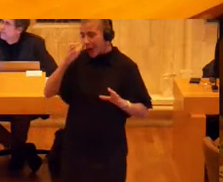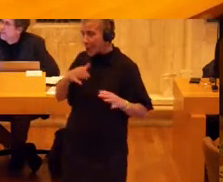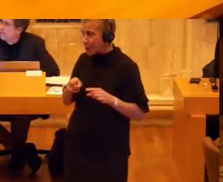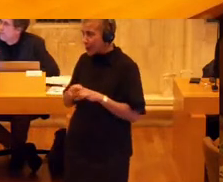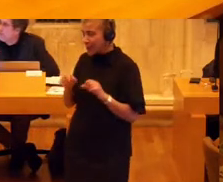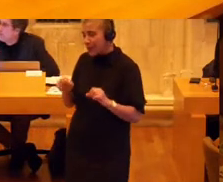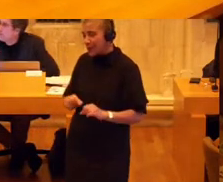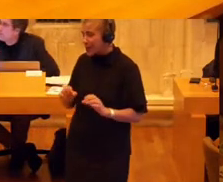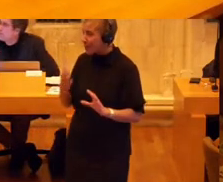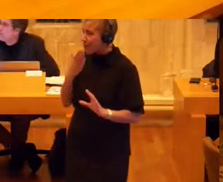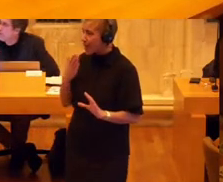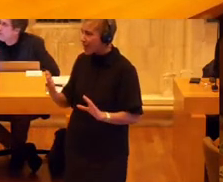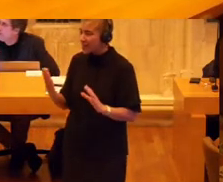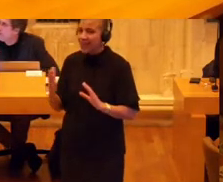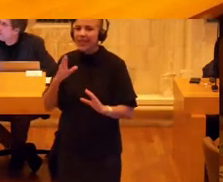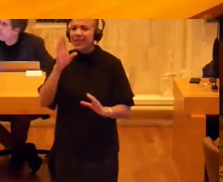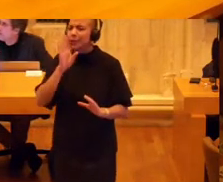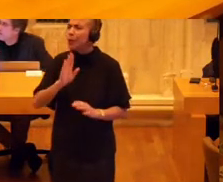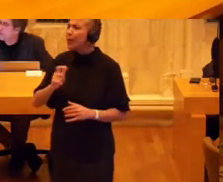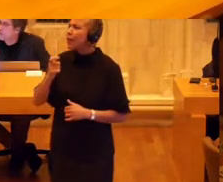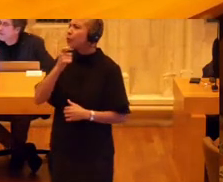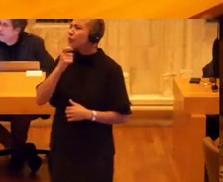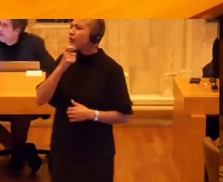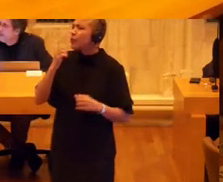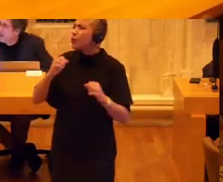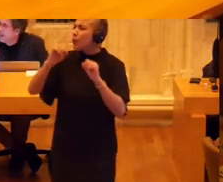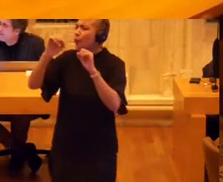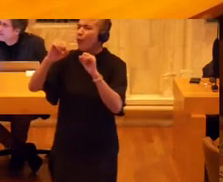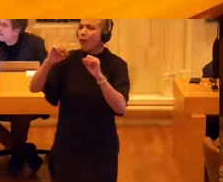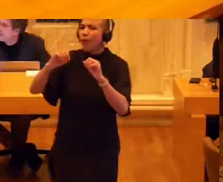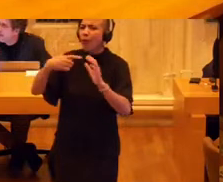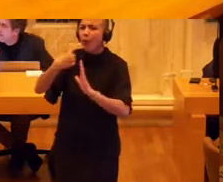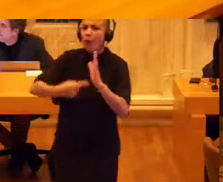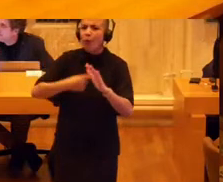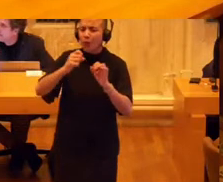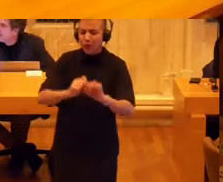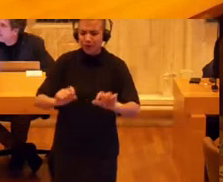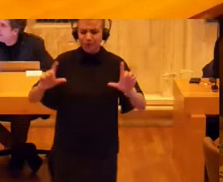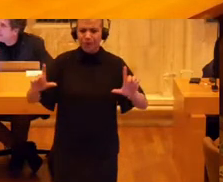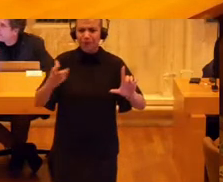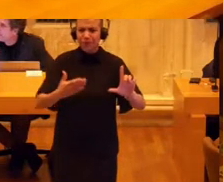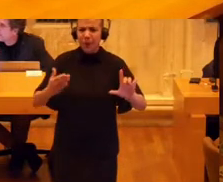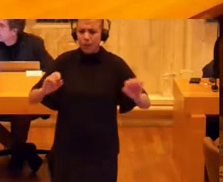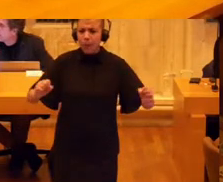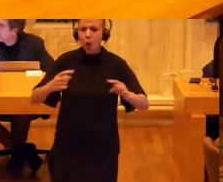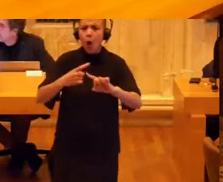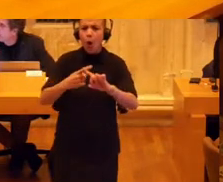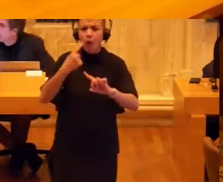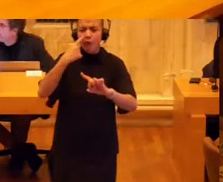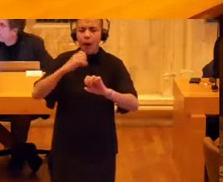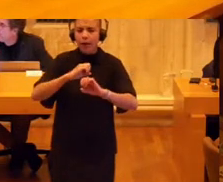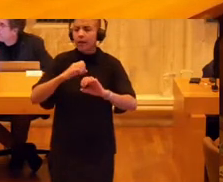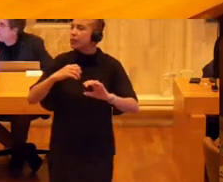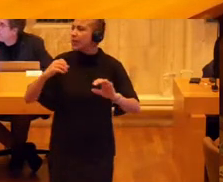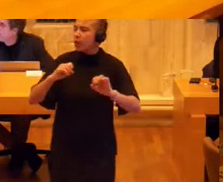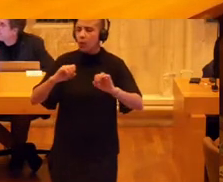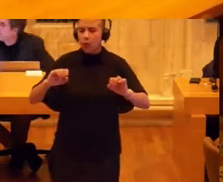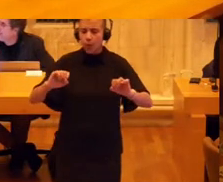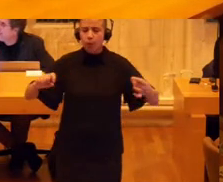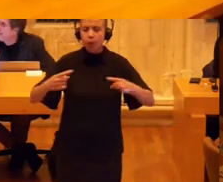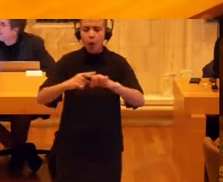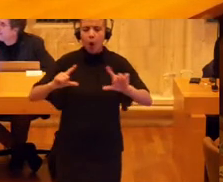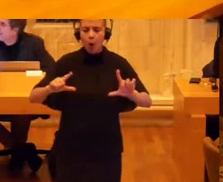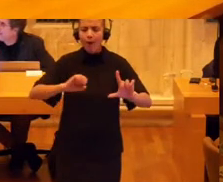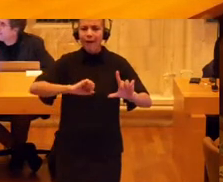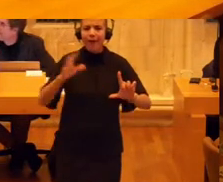peux nous remontrer le plan où on voit le schéma avec les arbres, les pistes cyclables, le plan coupe, s'il